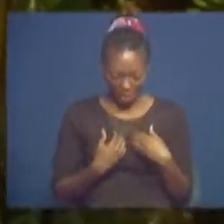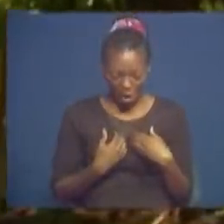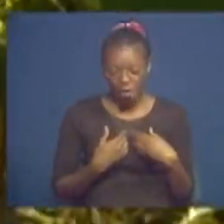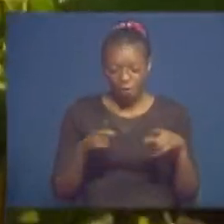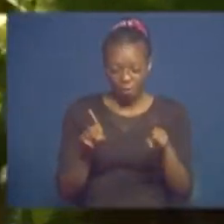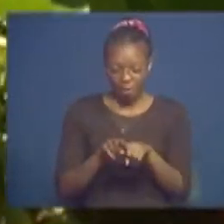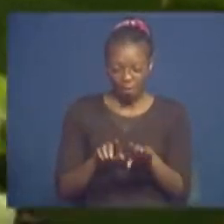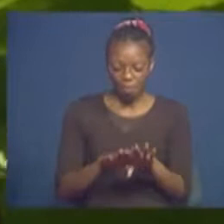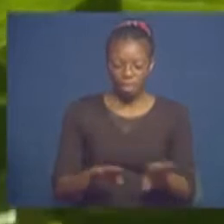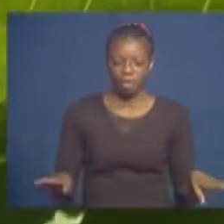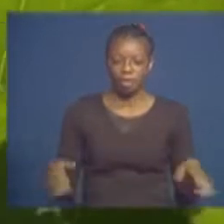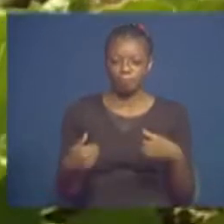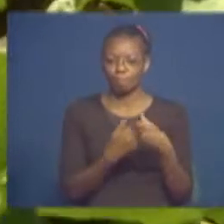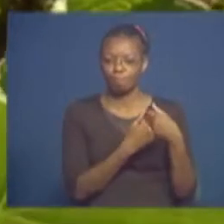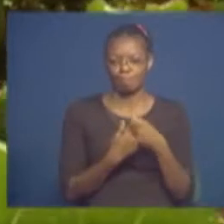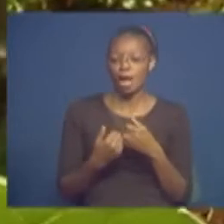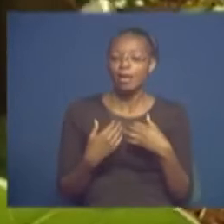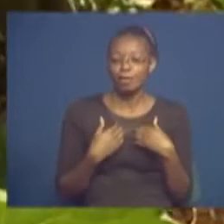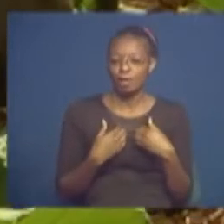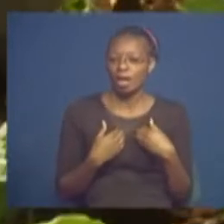hazikosi shambani. Changamoto yake